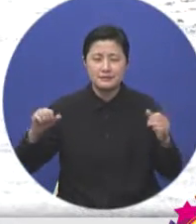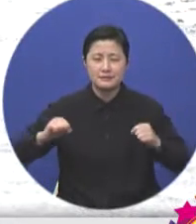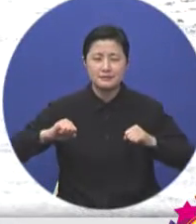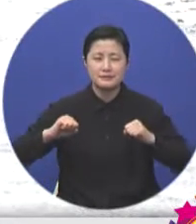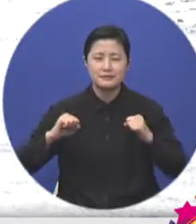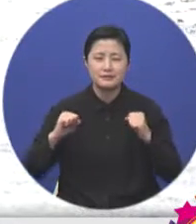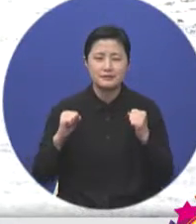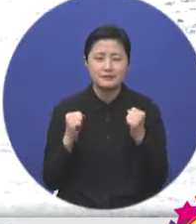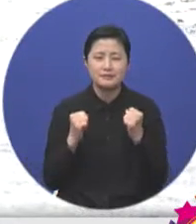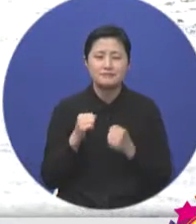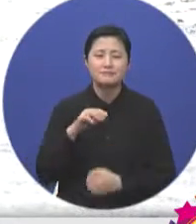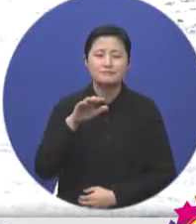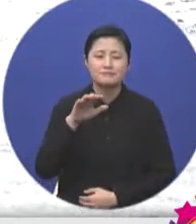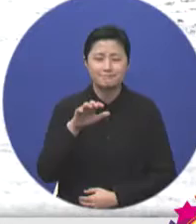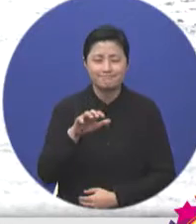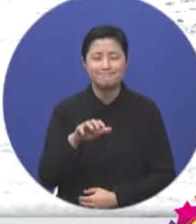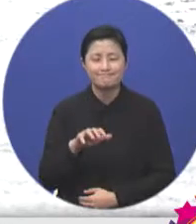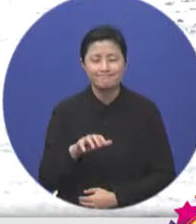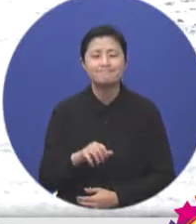덮는다